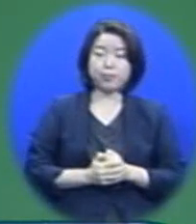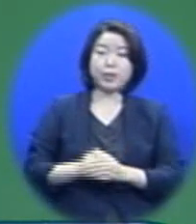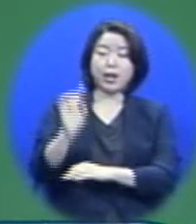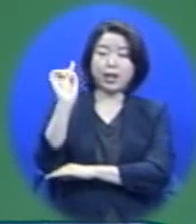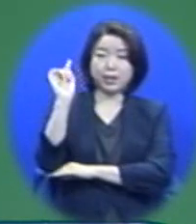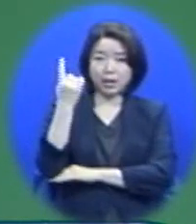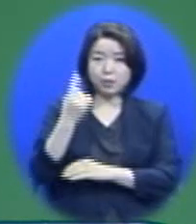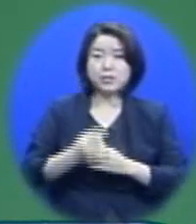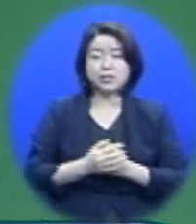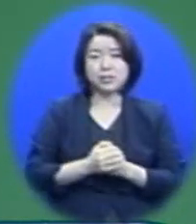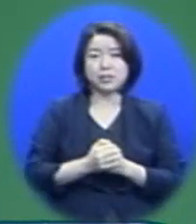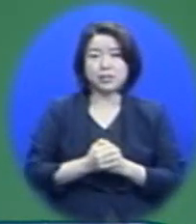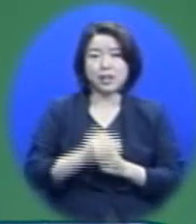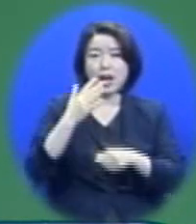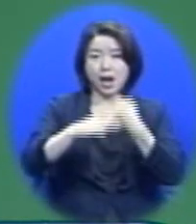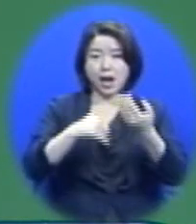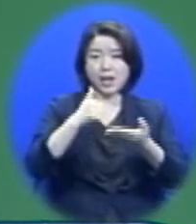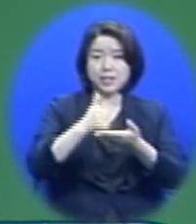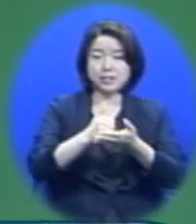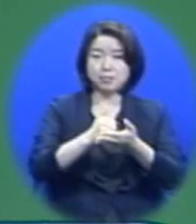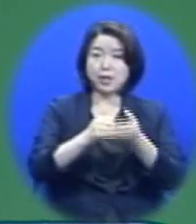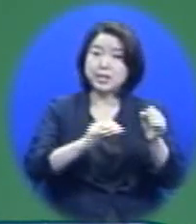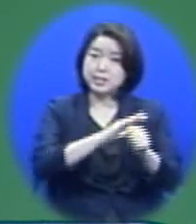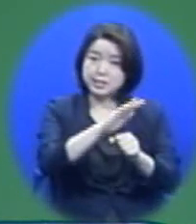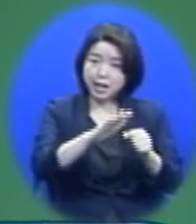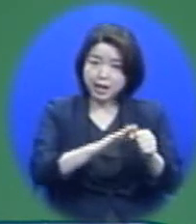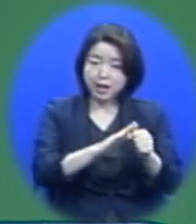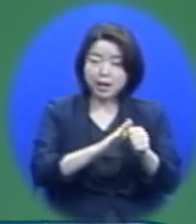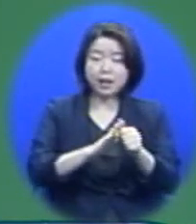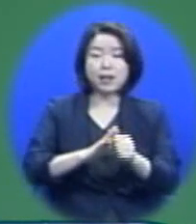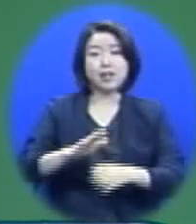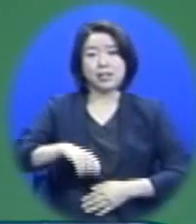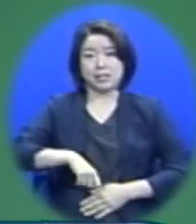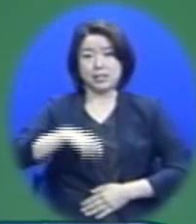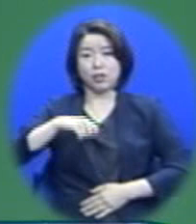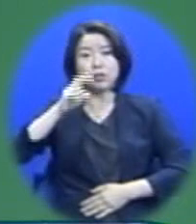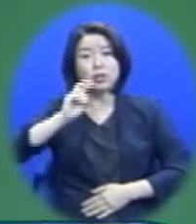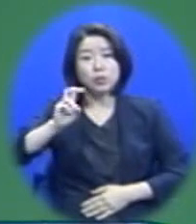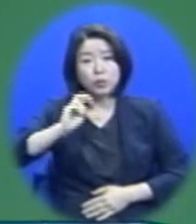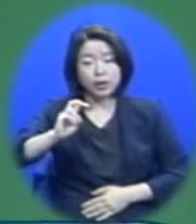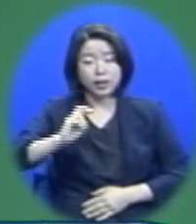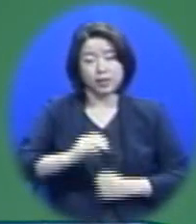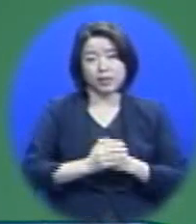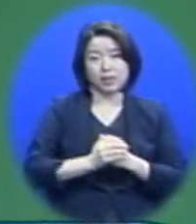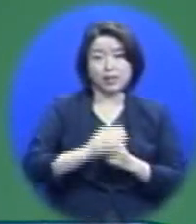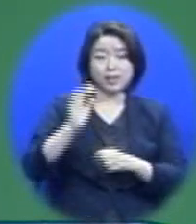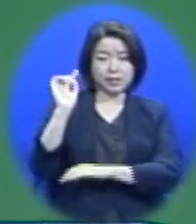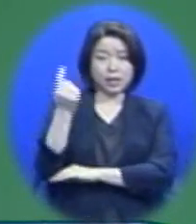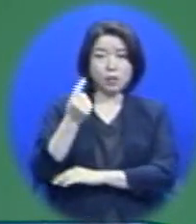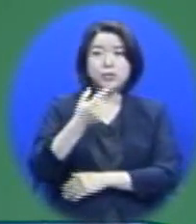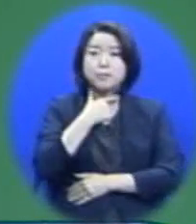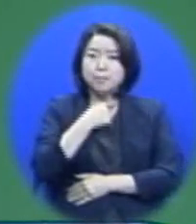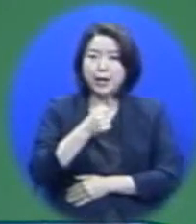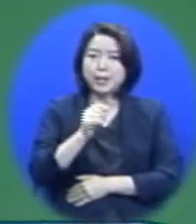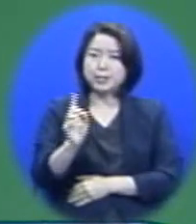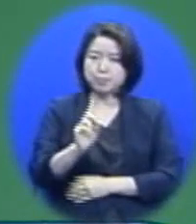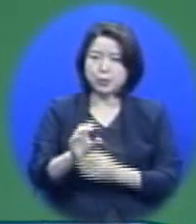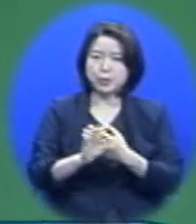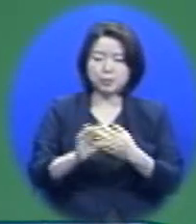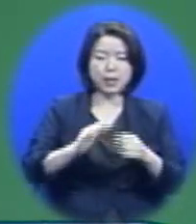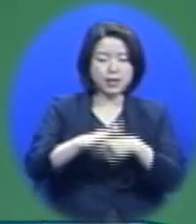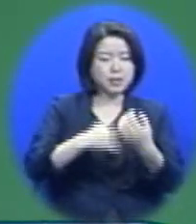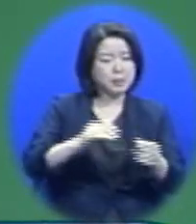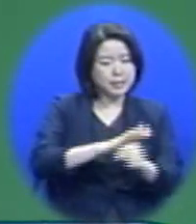다윗은 하나님의 사랑과 정의를 노래한다고 그랬습니다. 다윗이 갈망했던 것은 하나님의 사랑과